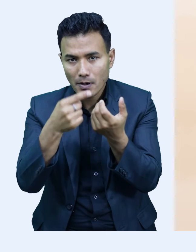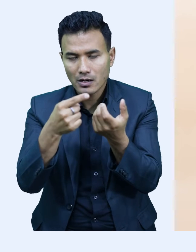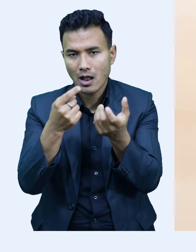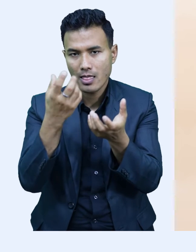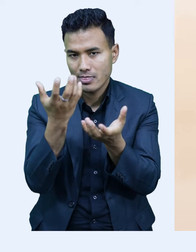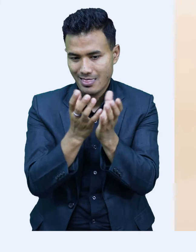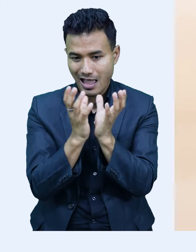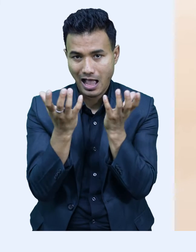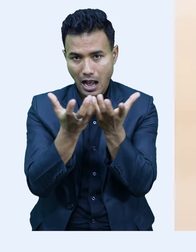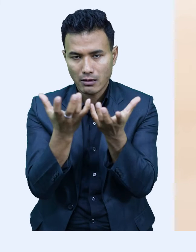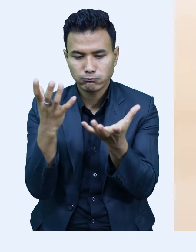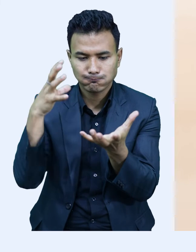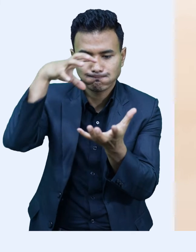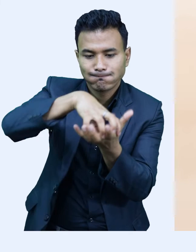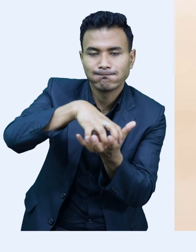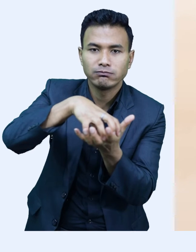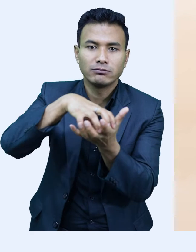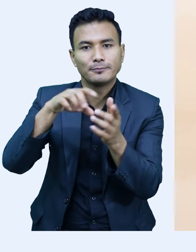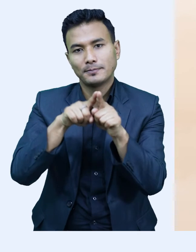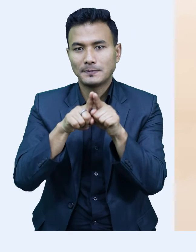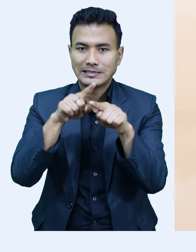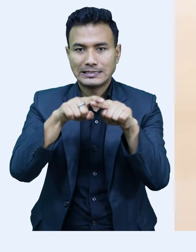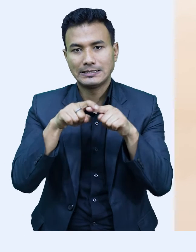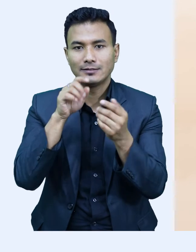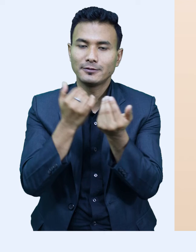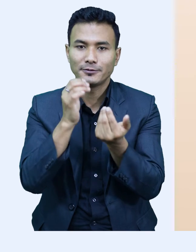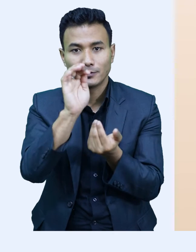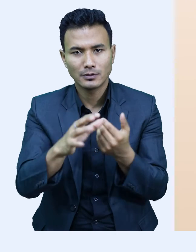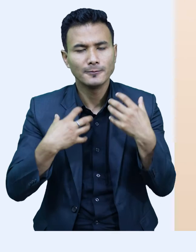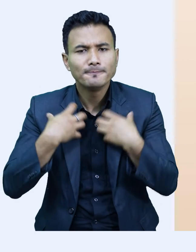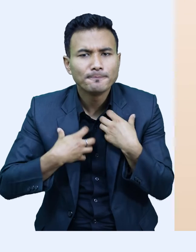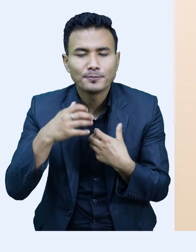लागे थालले कराई ढाकेर अथवा छोपेर पनि निभाउन सकिन्छ।